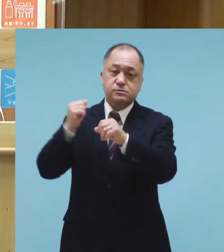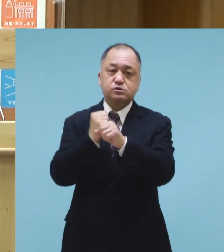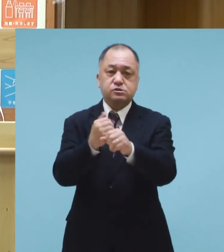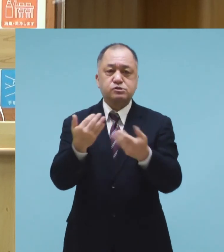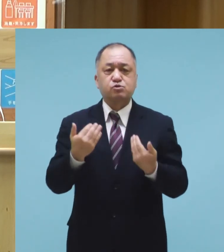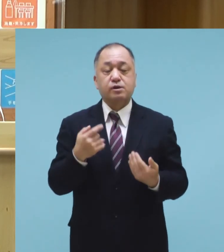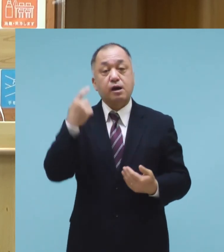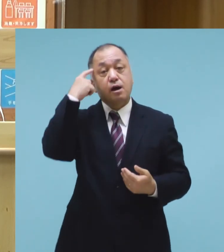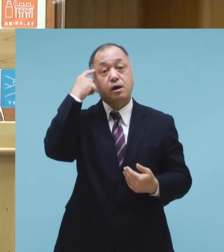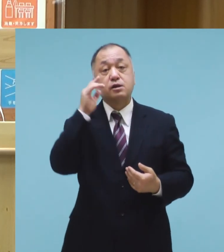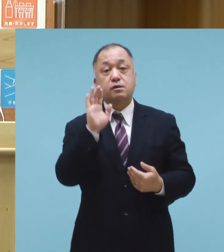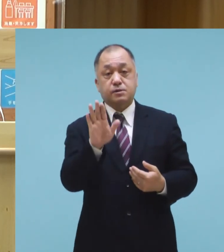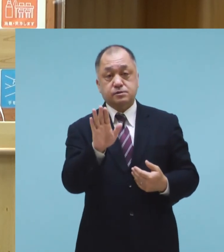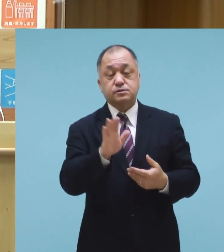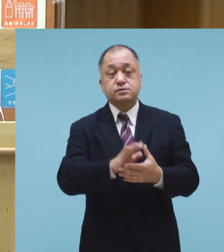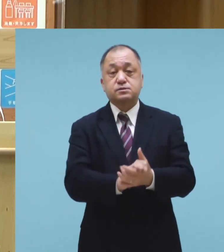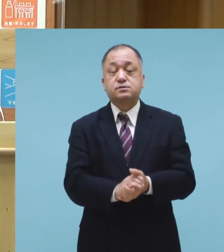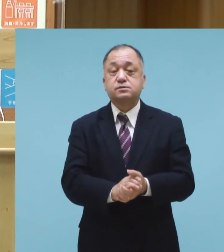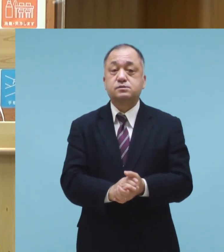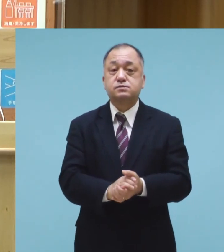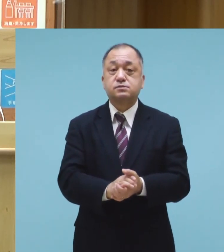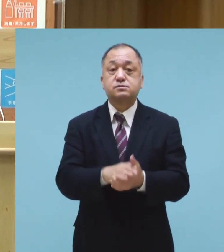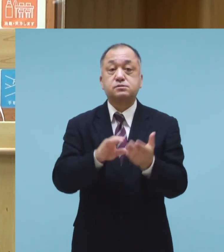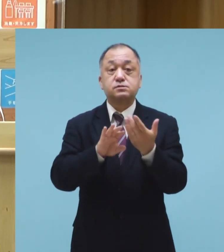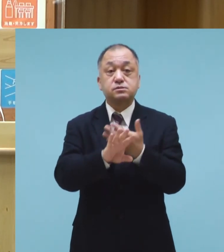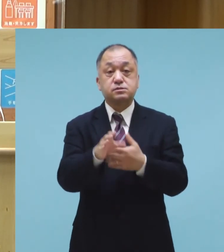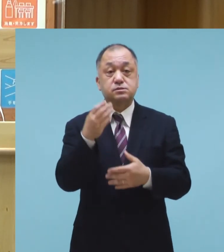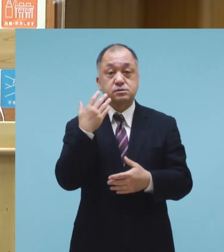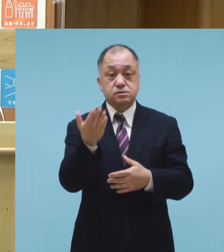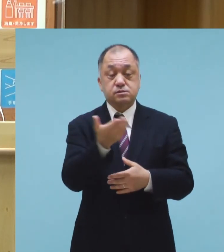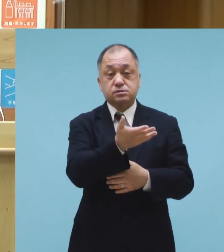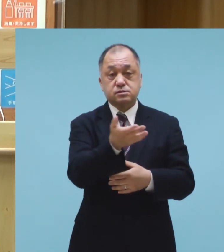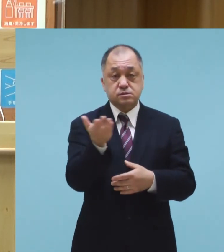わかりました。 他よろしいでしょうか。